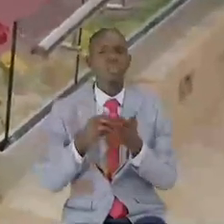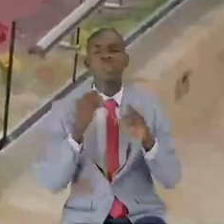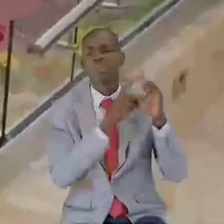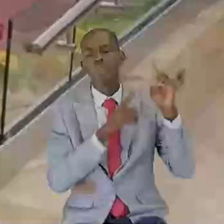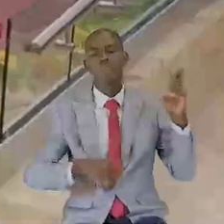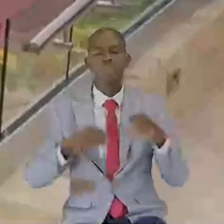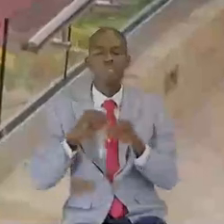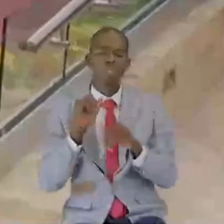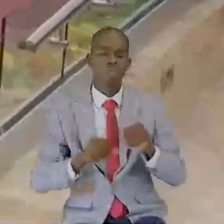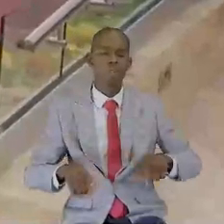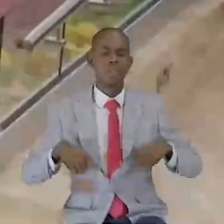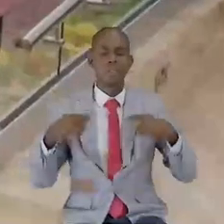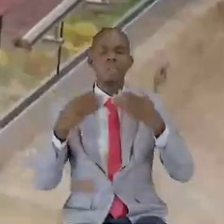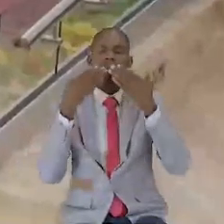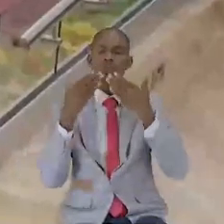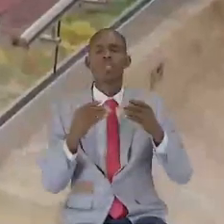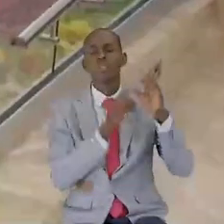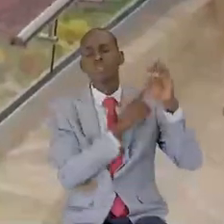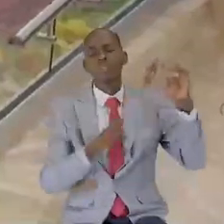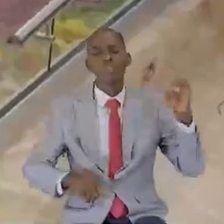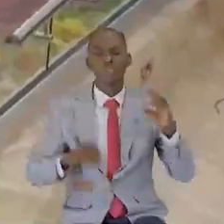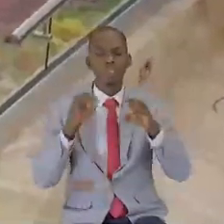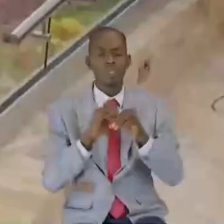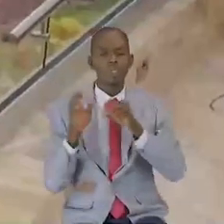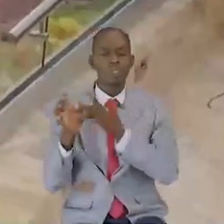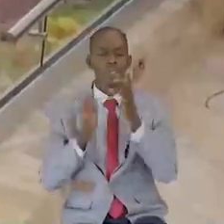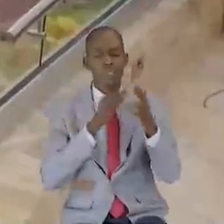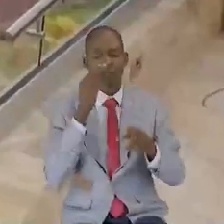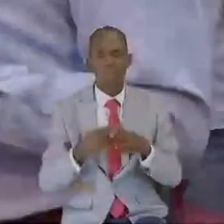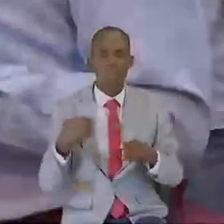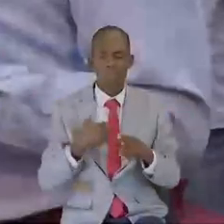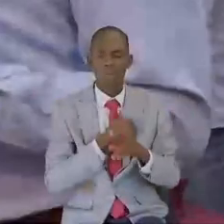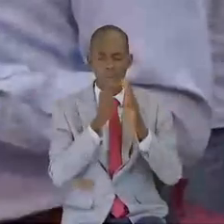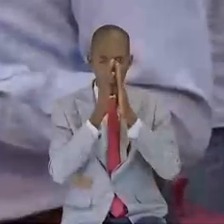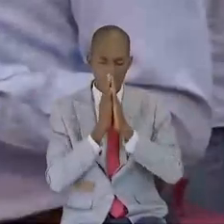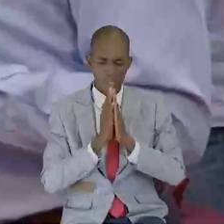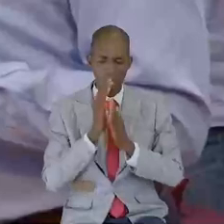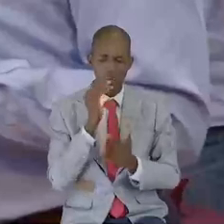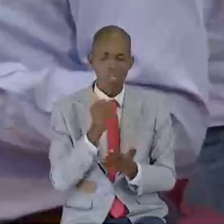Merci Père. Au nom de Jésus, nous prions.